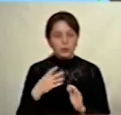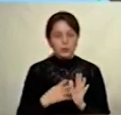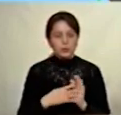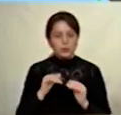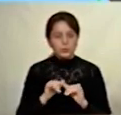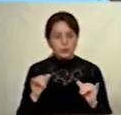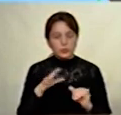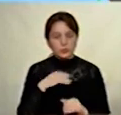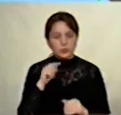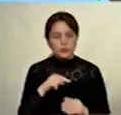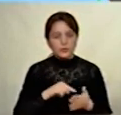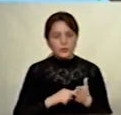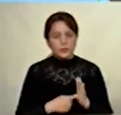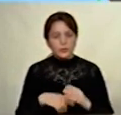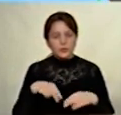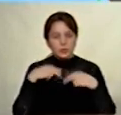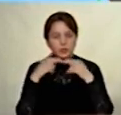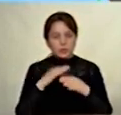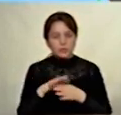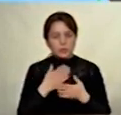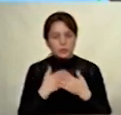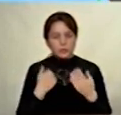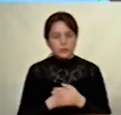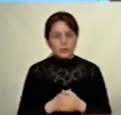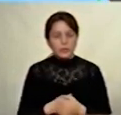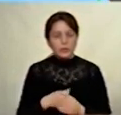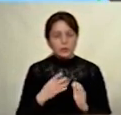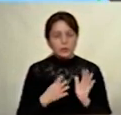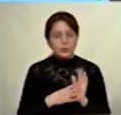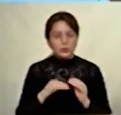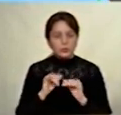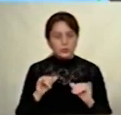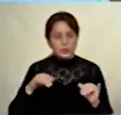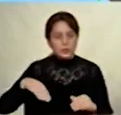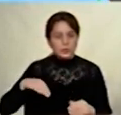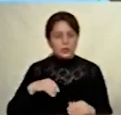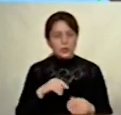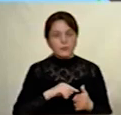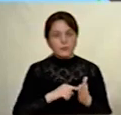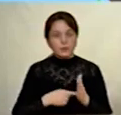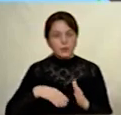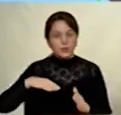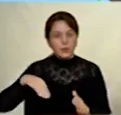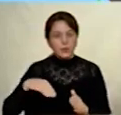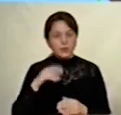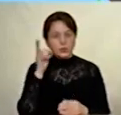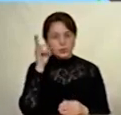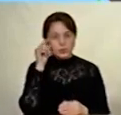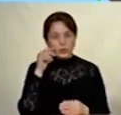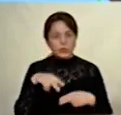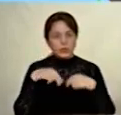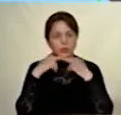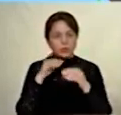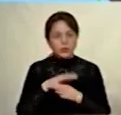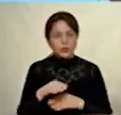ko'paytirdim. Uni virguliga e'tibor bermadim. 9 ga ko'paytirib bo'ldim. Endi esa virguldan keyingi sonlarga e'tibor